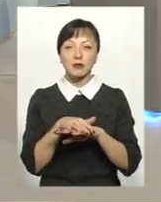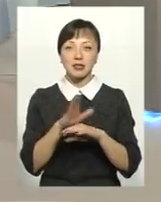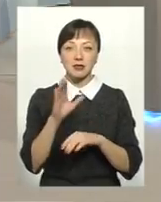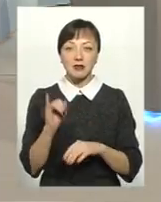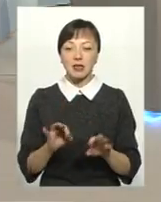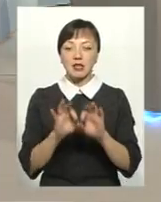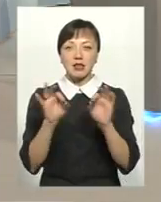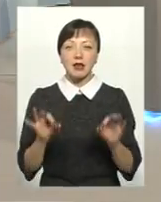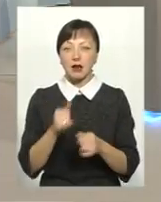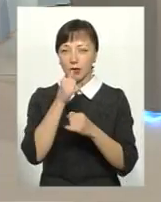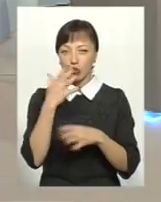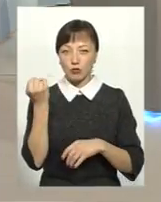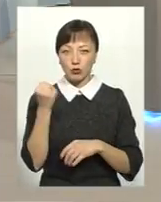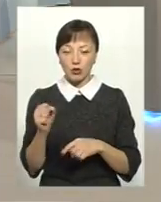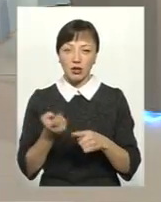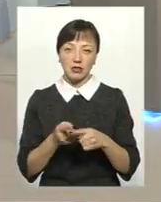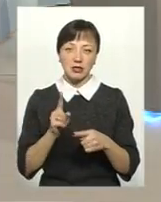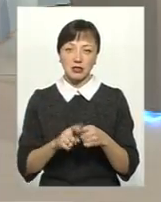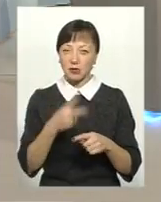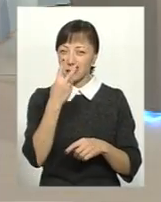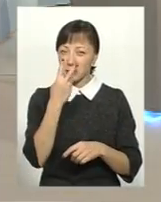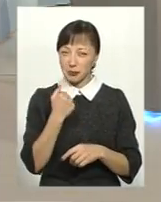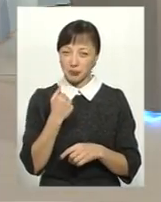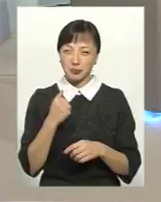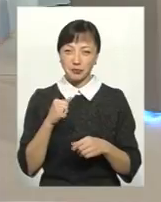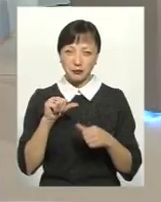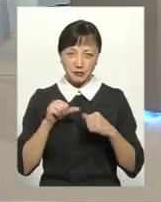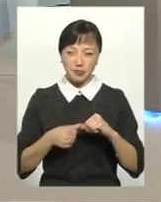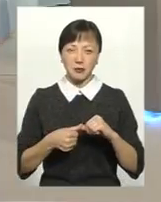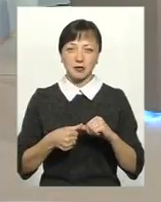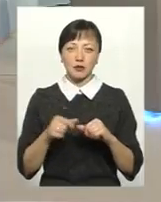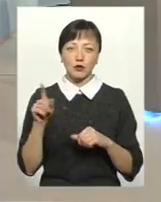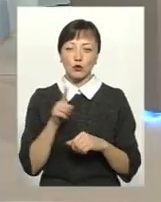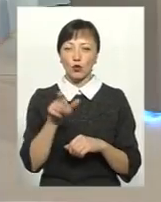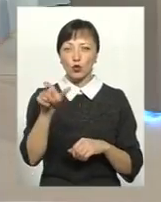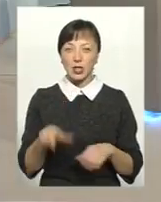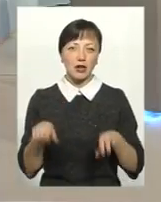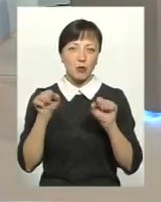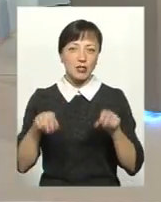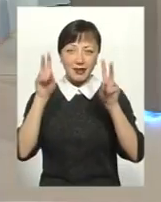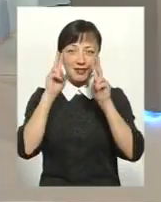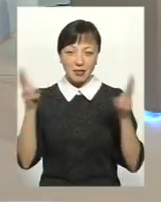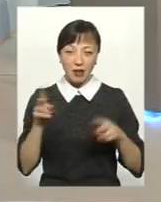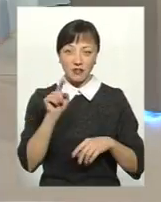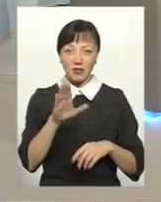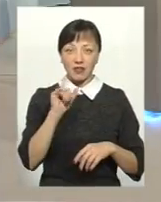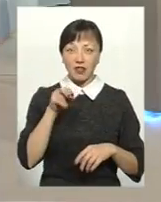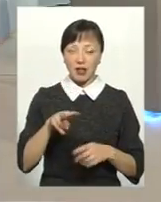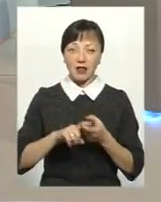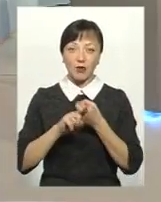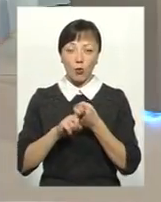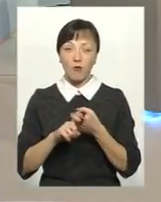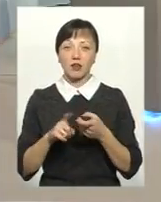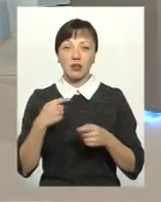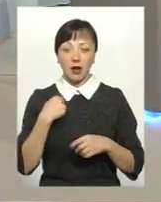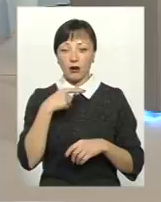ми ніяк не можемо подолати цей стереотип, що навіть людина може не знати, що він ВІЛ-інфікований, тому